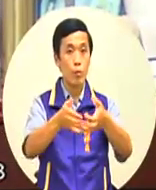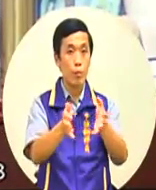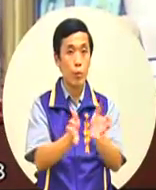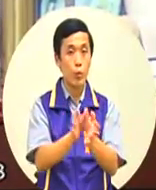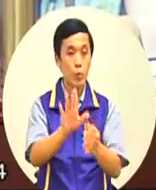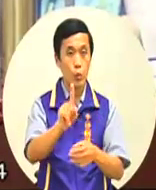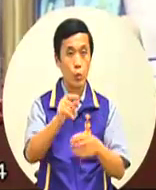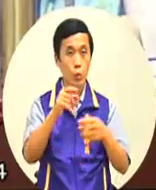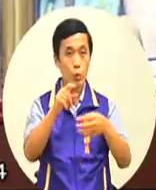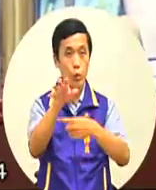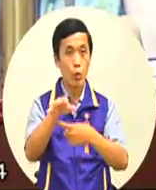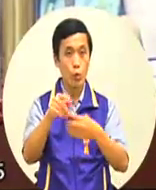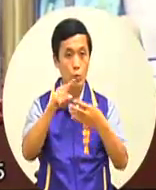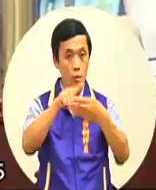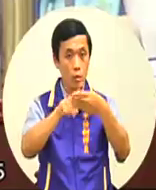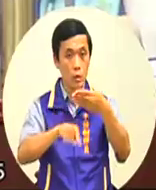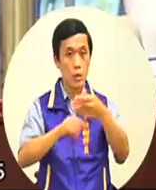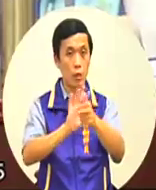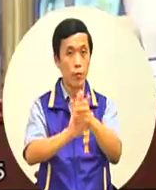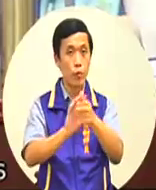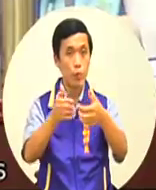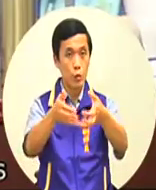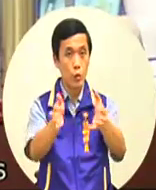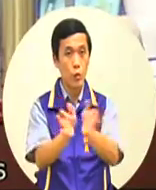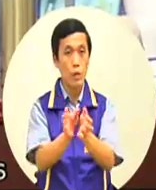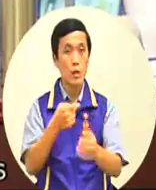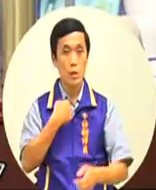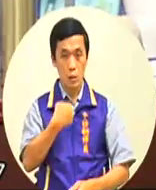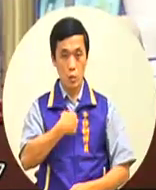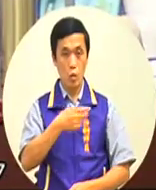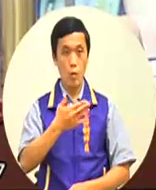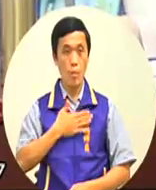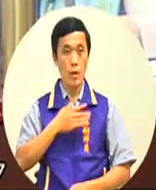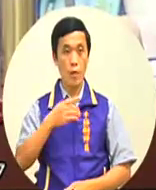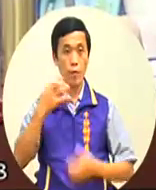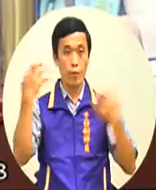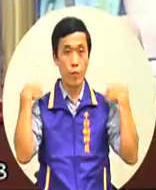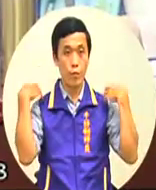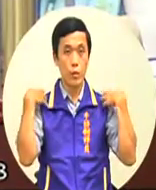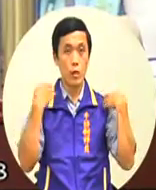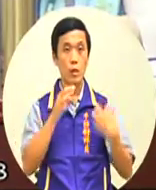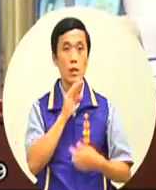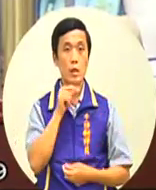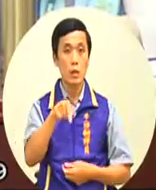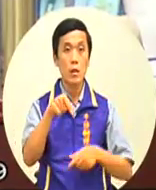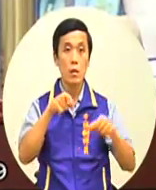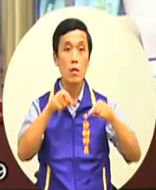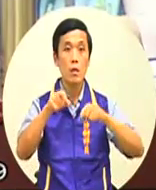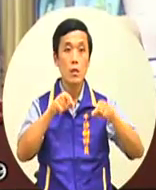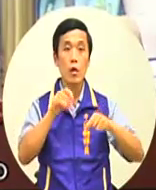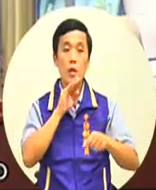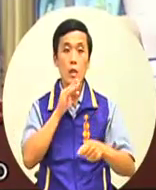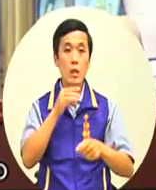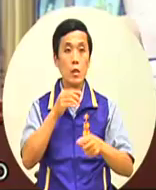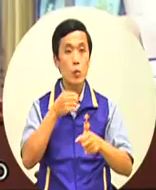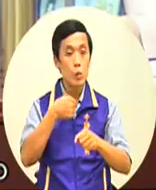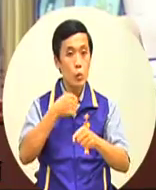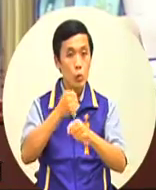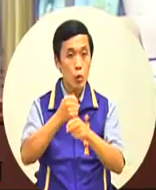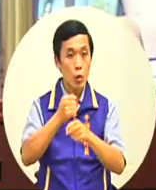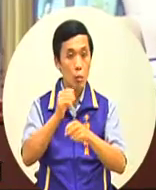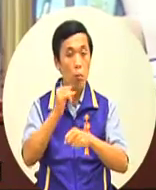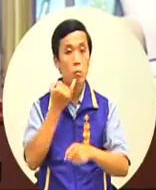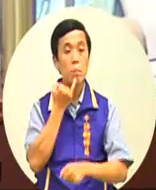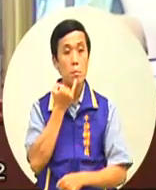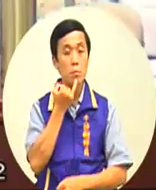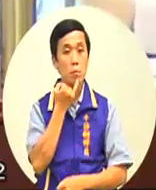农事服务团，这是阮家有一个单位。其实我感觉讲这个计划是可行的。可以来解决